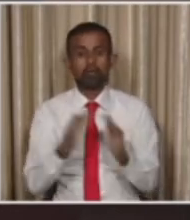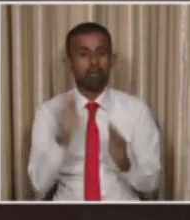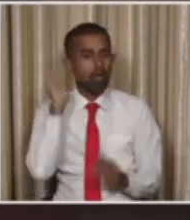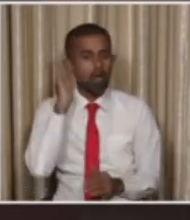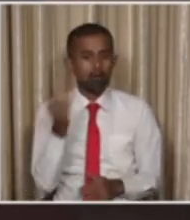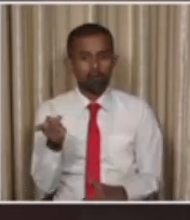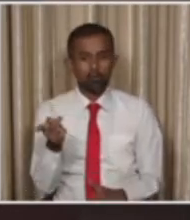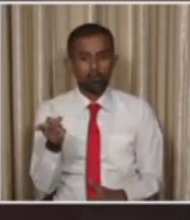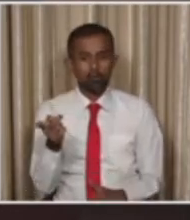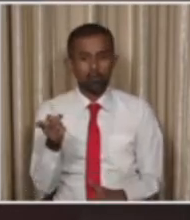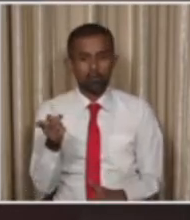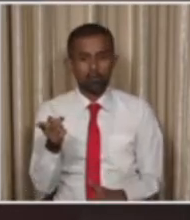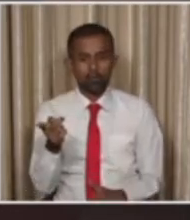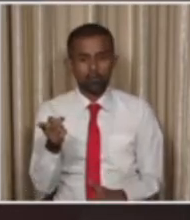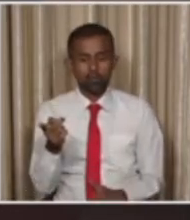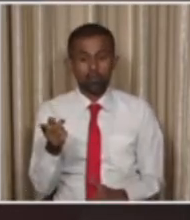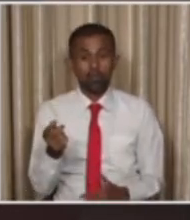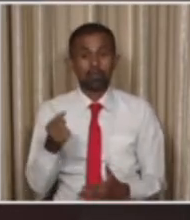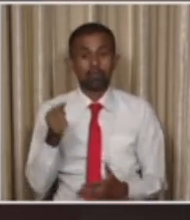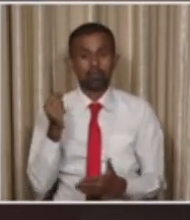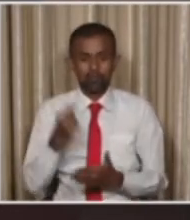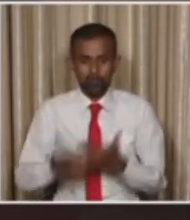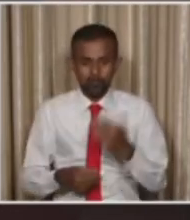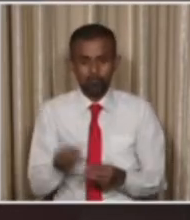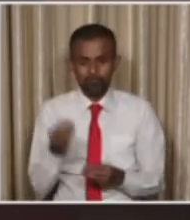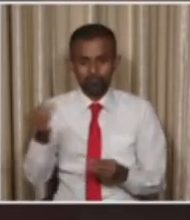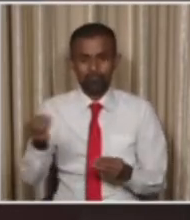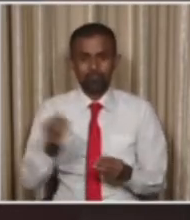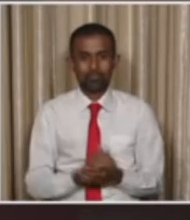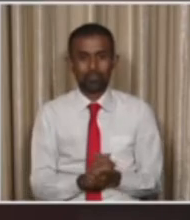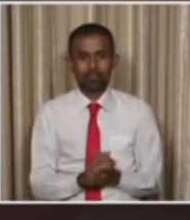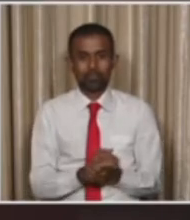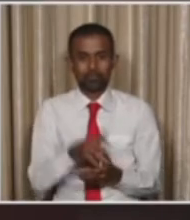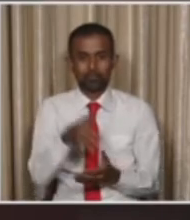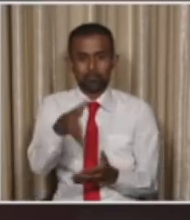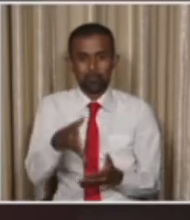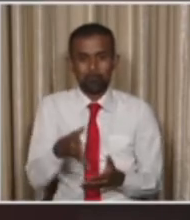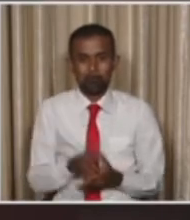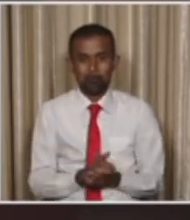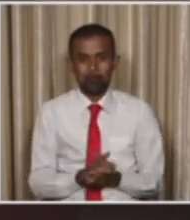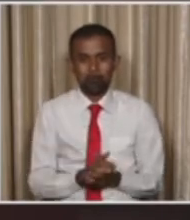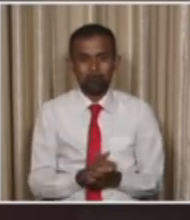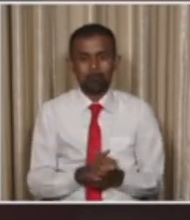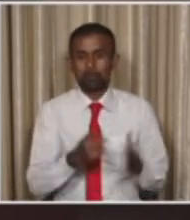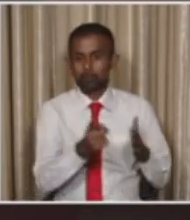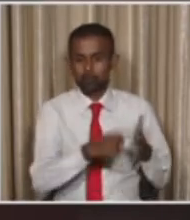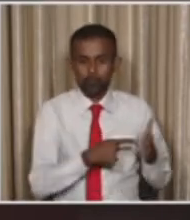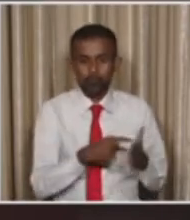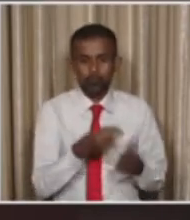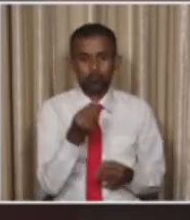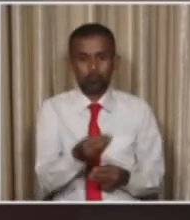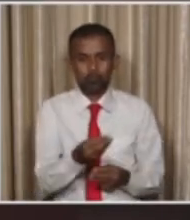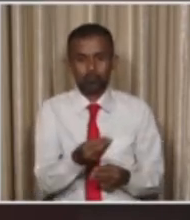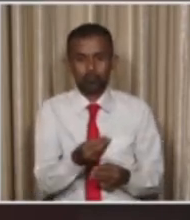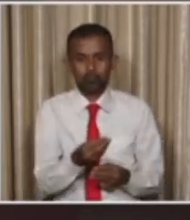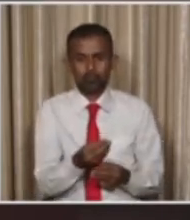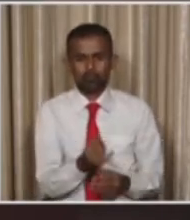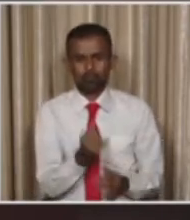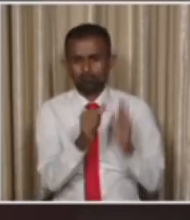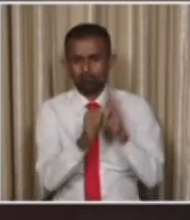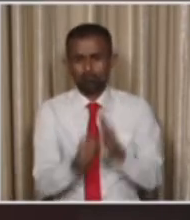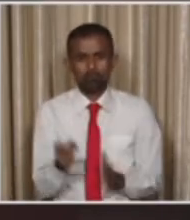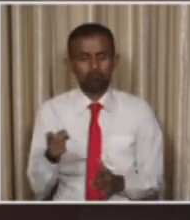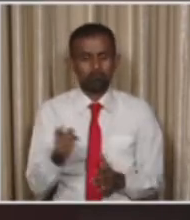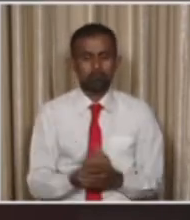කියලා. එක්කෝ අල්ලපු ගෙදර එකට පෙස්සම් ගහන එකේ. වැටමායින් අල්ලගෙන. එක්කෝ ඊර්ෂ්‍යාකාරකම් කරන එකෙක් එක්කෝ කුඩු කෙඩුකම් කරන එකෙක් මම